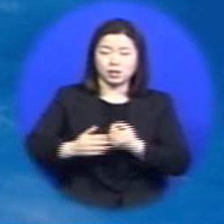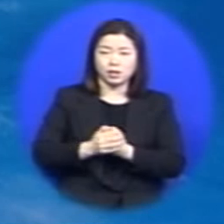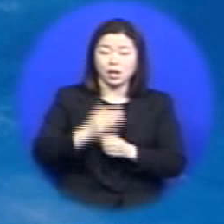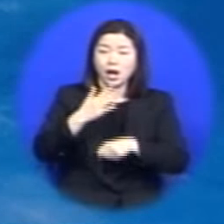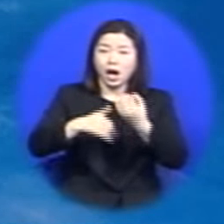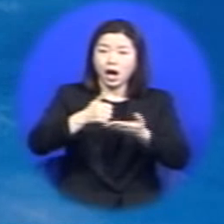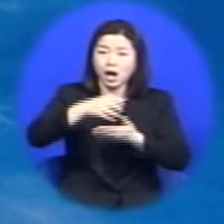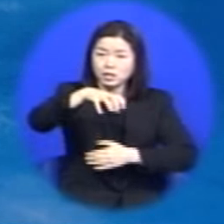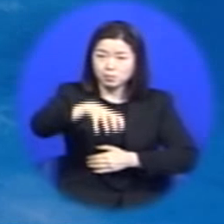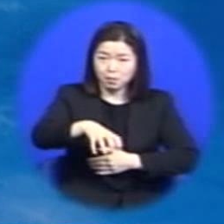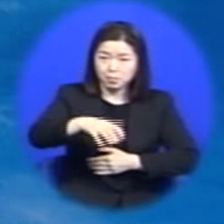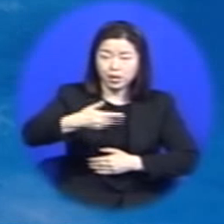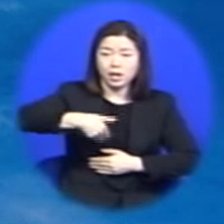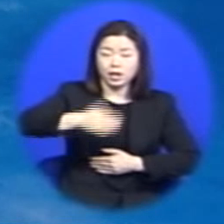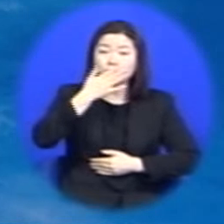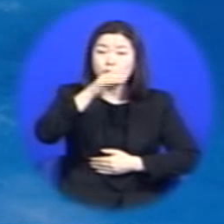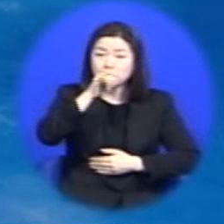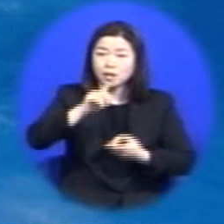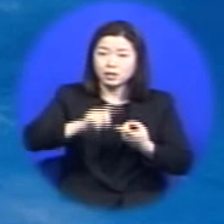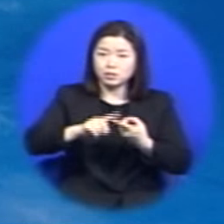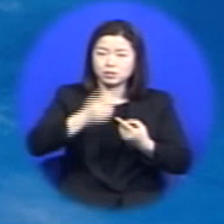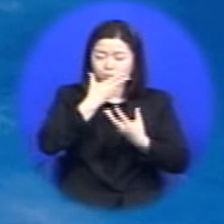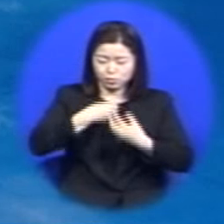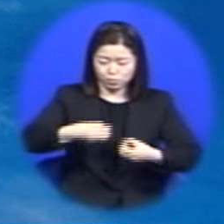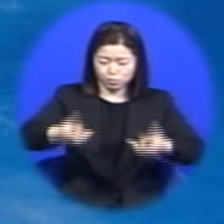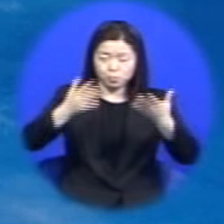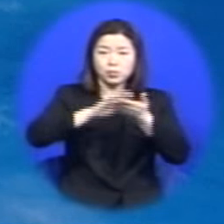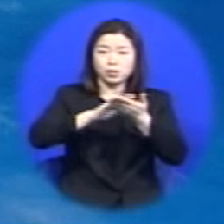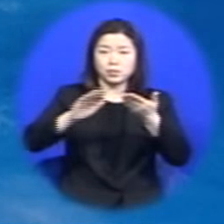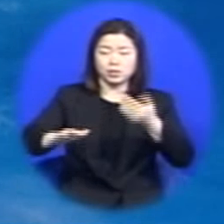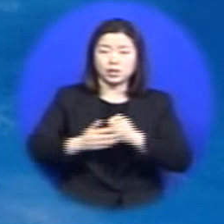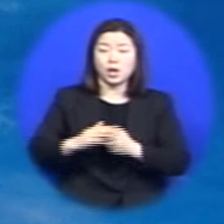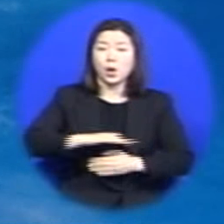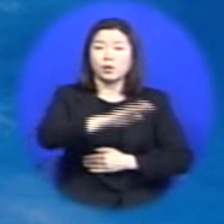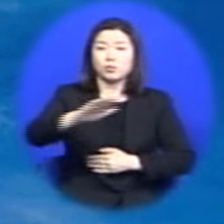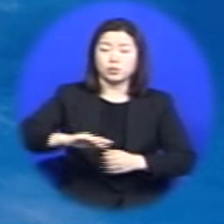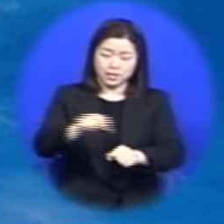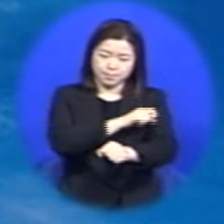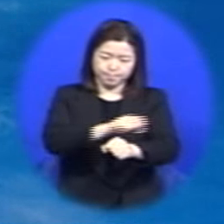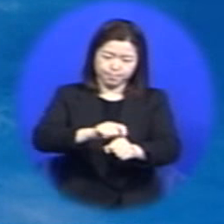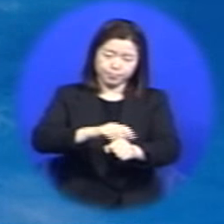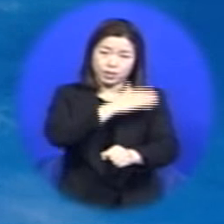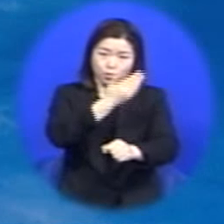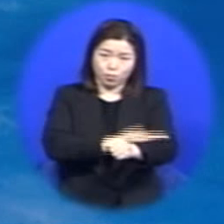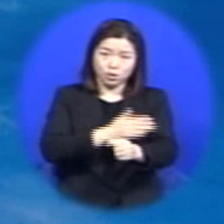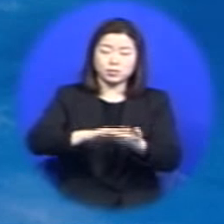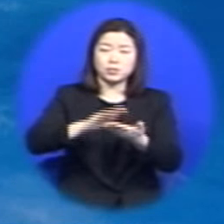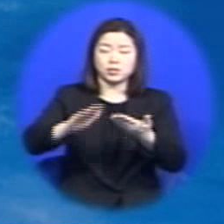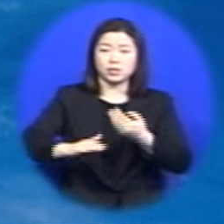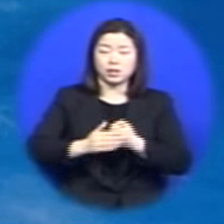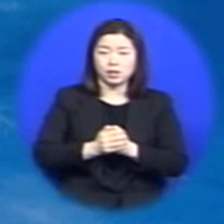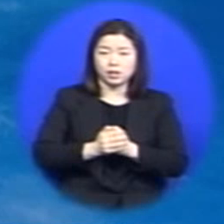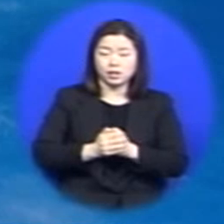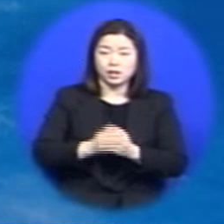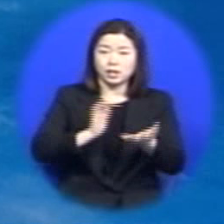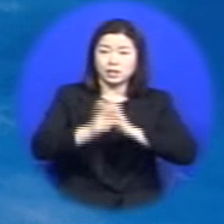하나님 앞에 나아갈 수 있다는 것은 축복이에요. 이건 우리의 특권이에요.